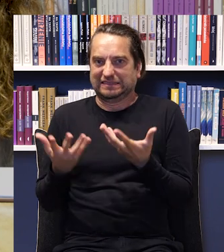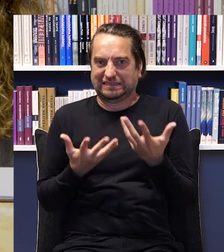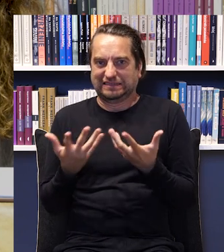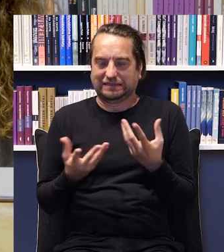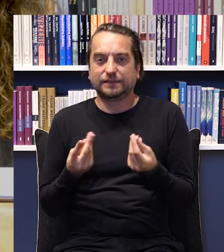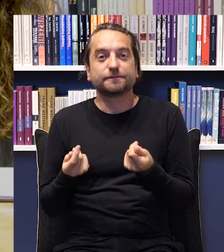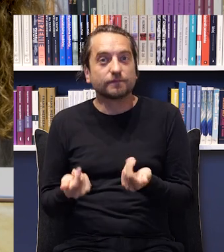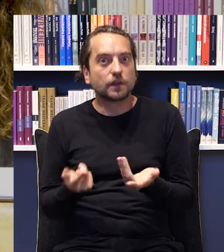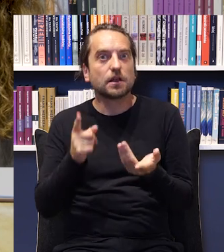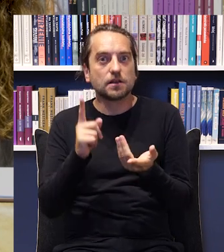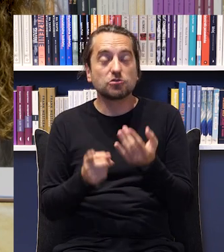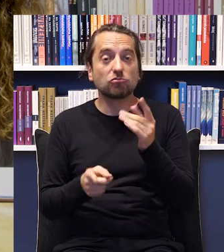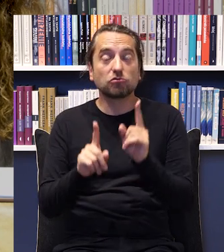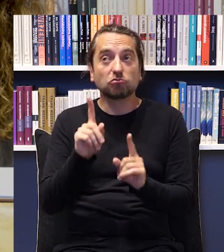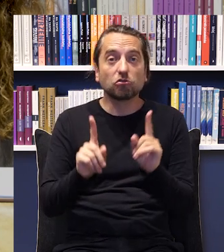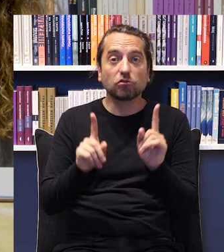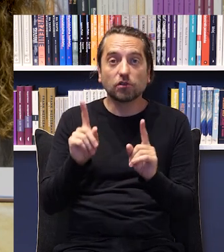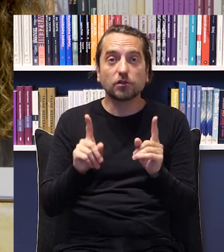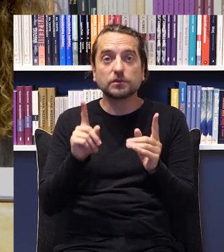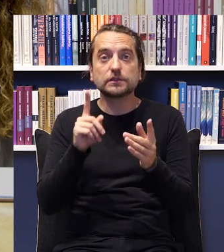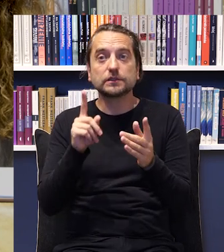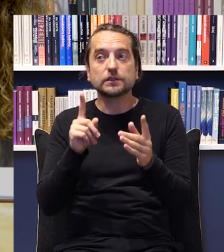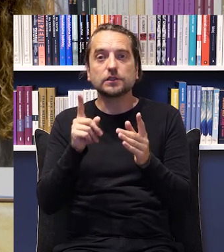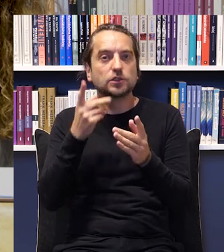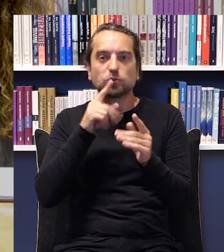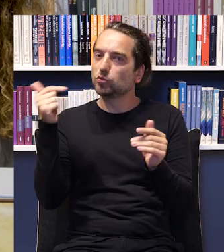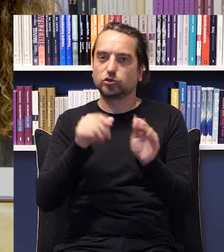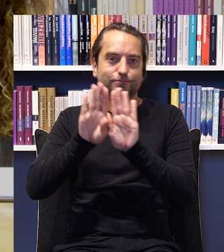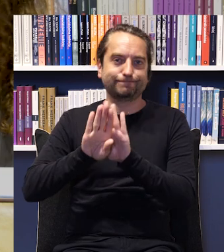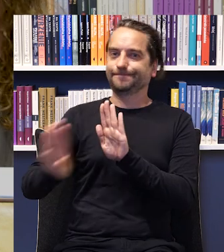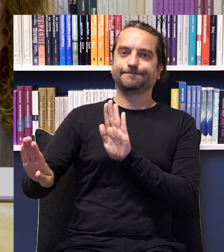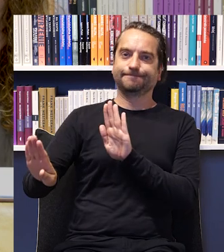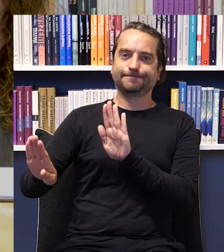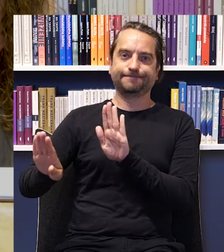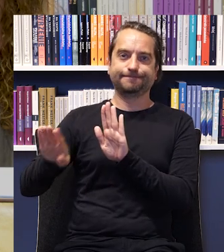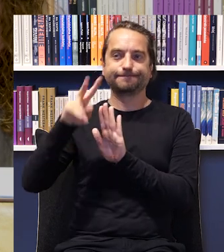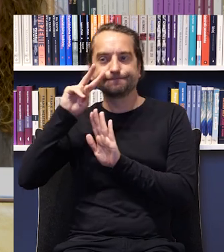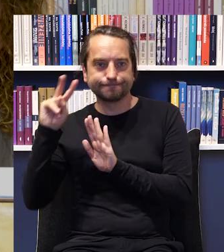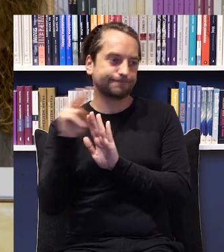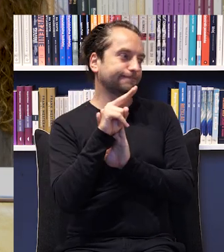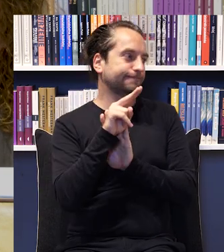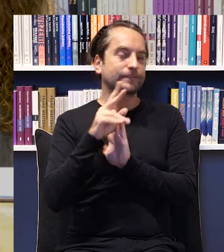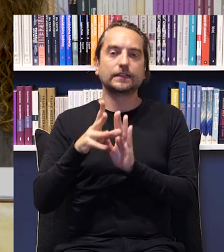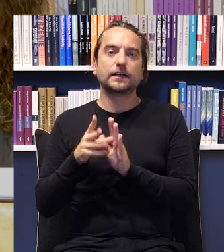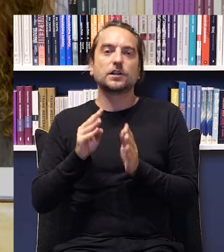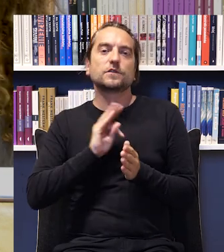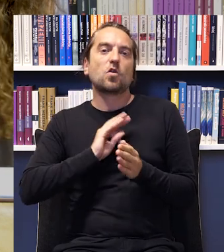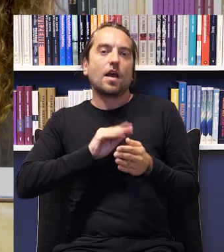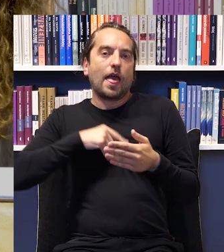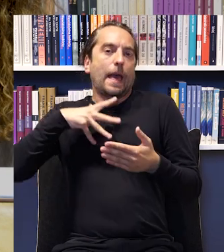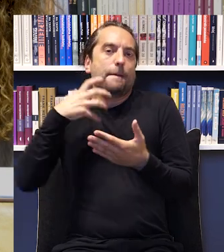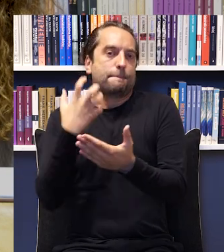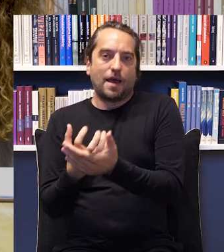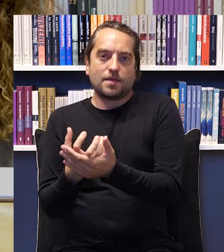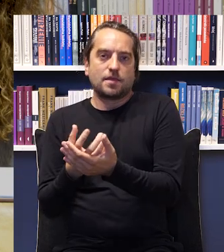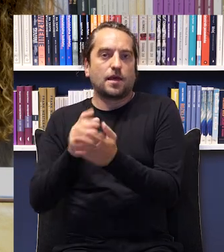i w którymś momencie wydaje mi się, że musisz się trochę od tego odciąć, jakby wyłączyć sobie empatię, bo inaczej po